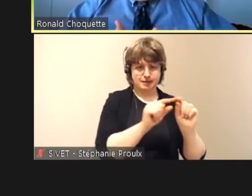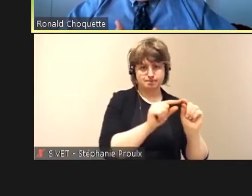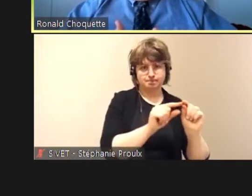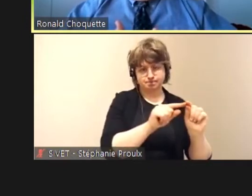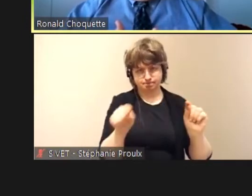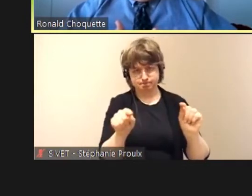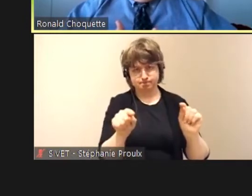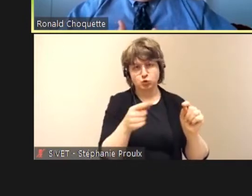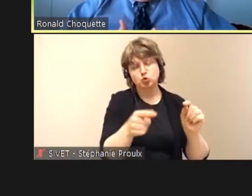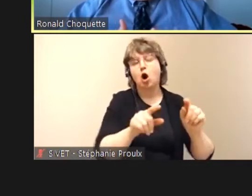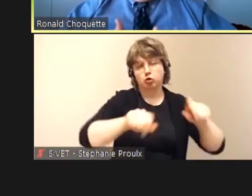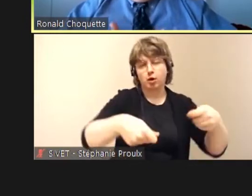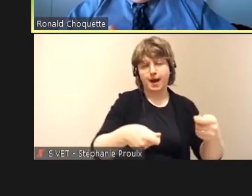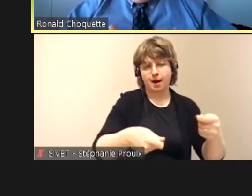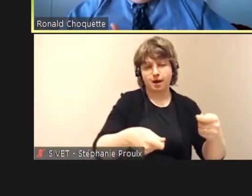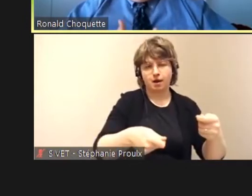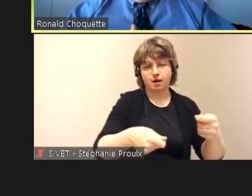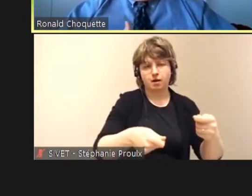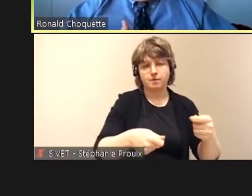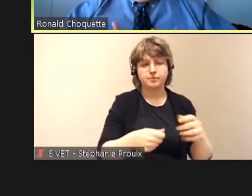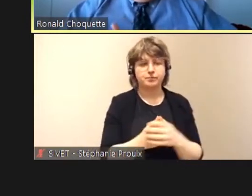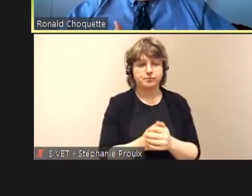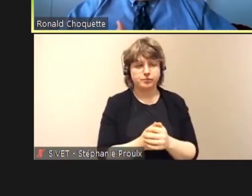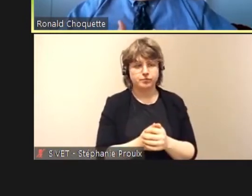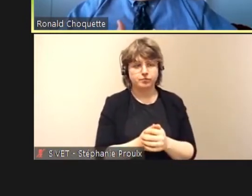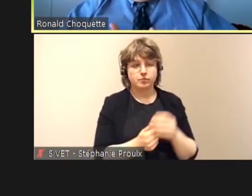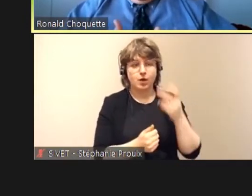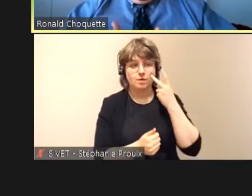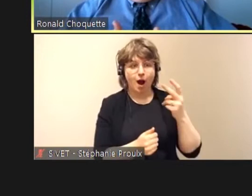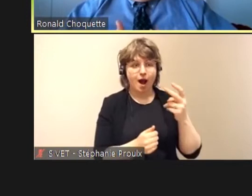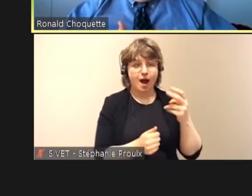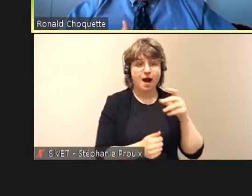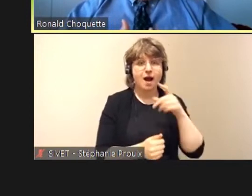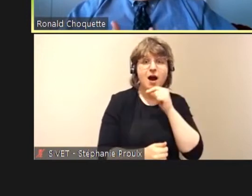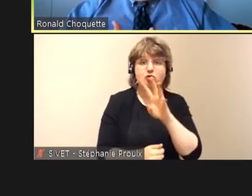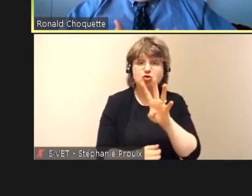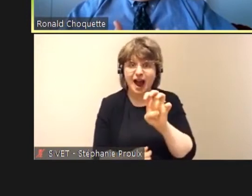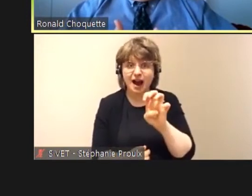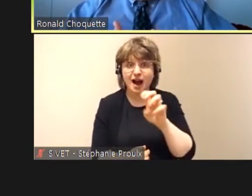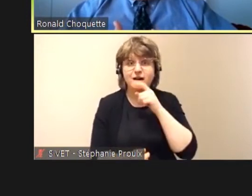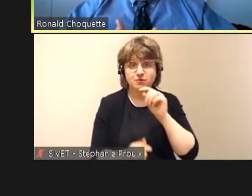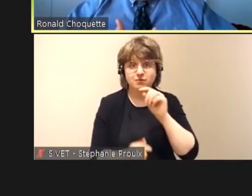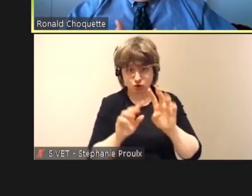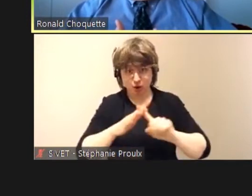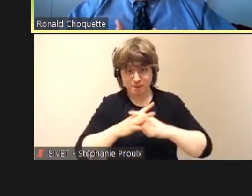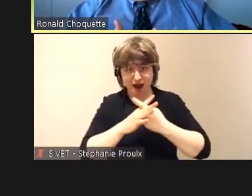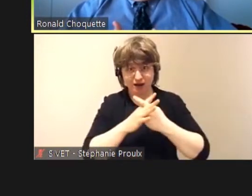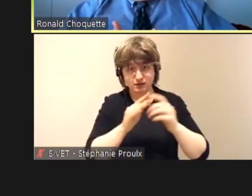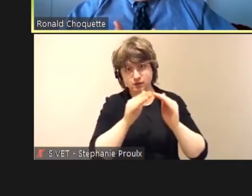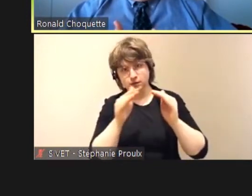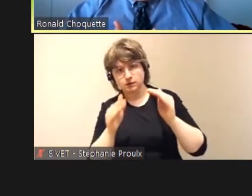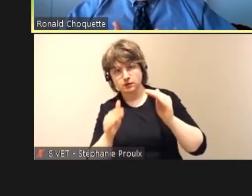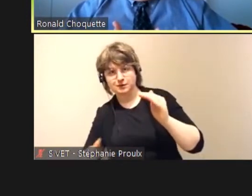catégorisé comme une audition normale. Donc, comme vous pouvez le voir, à partir de 40 ans, déjà, les personnes présentent